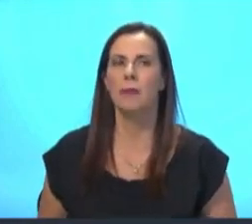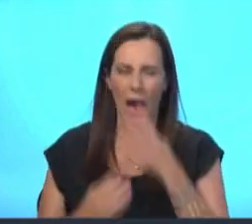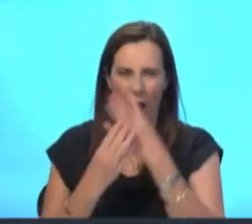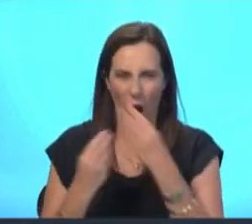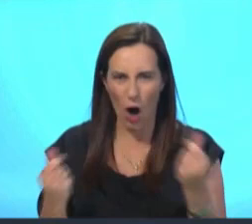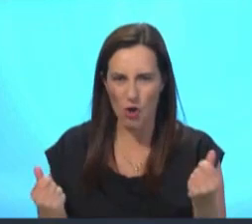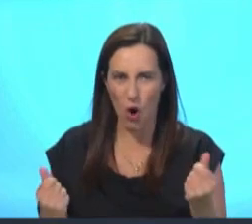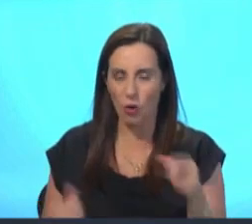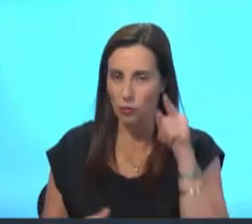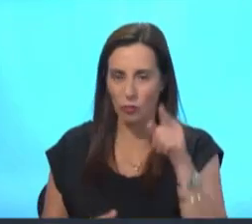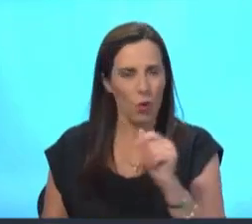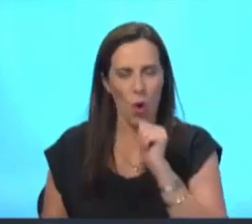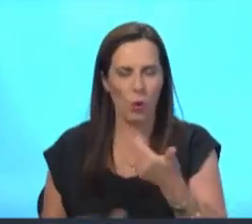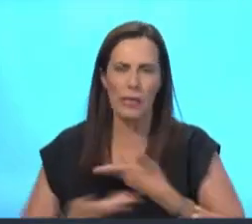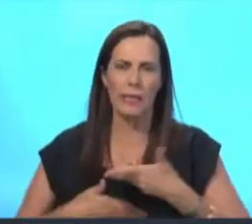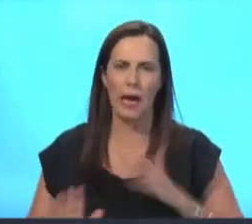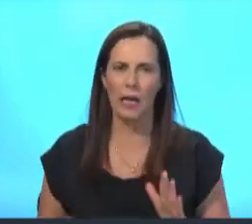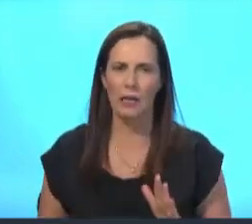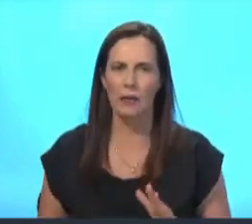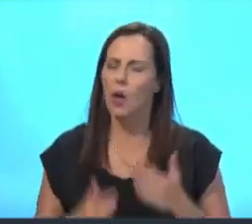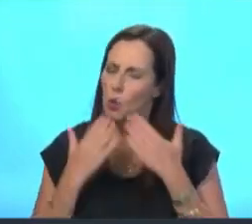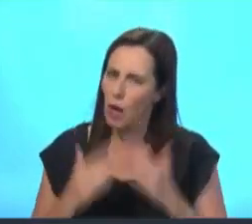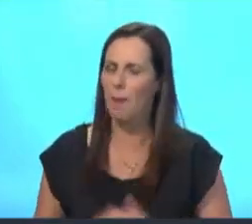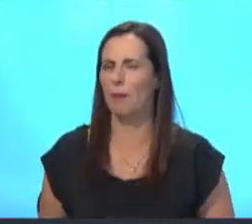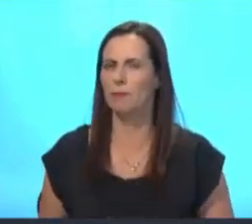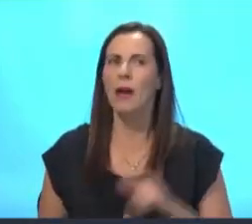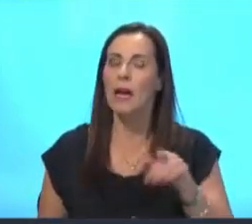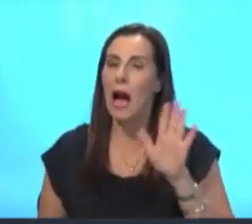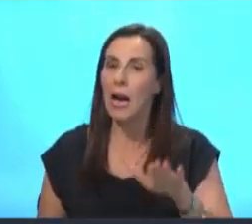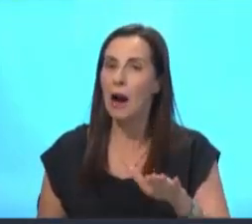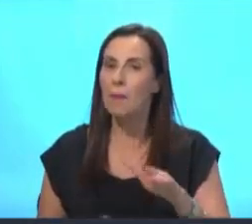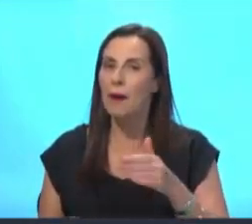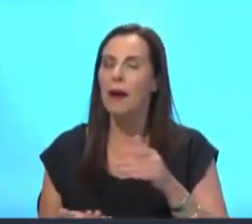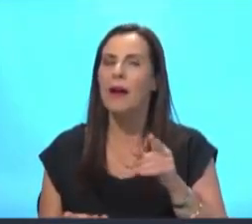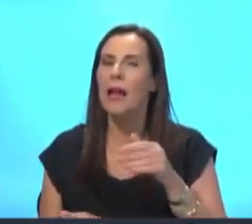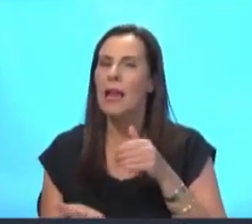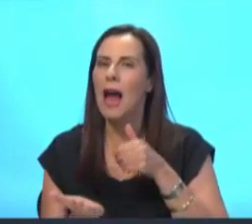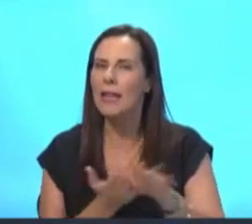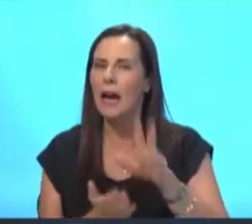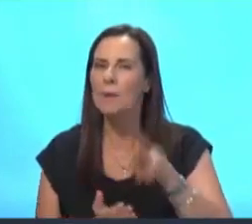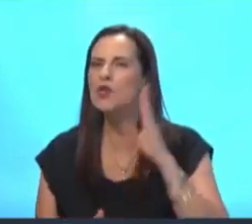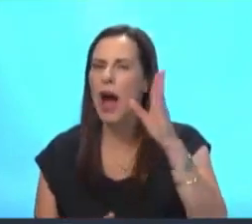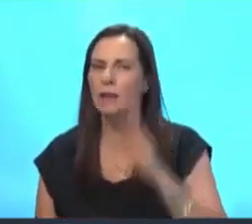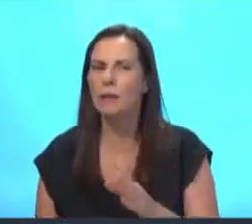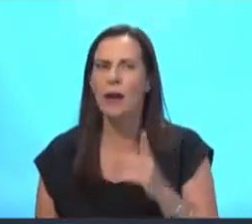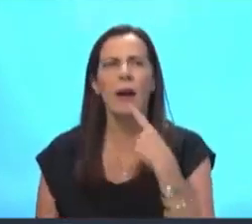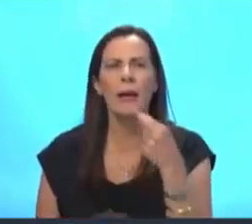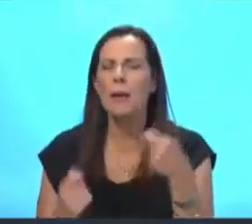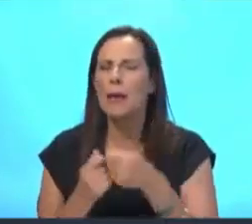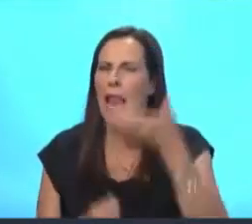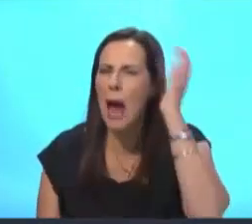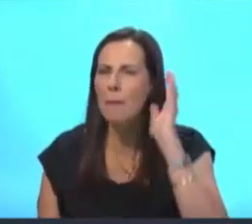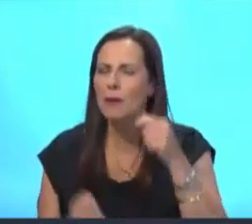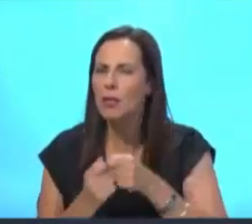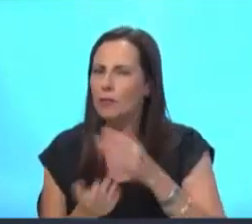עצמם גנדלמן מסרב להתייחס. תודה רבה. כך גם להדחת הבזק מיש עתיד. רגע, מילה אחת ליאיר לפיד לגבי